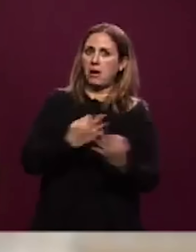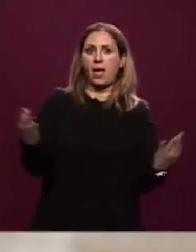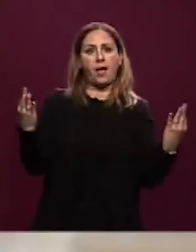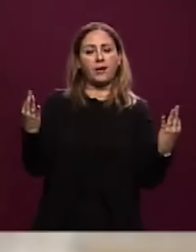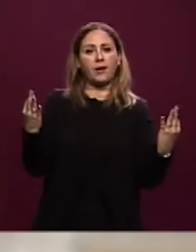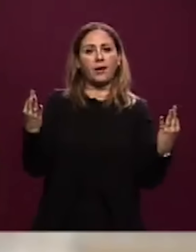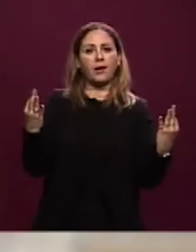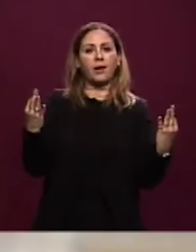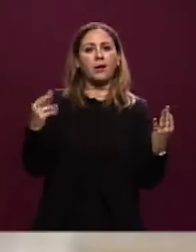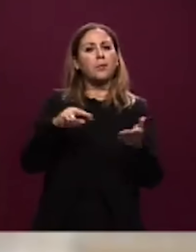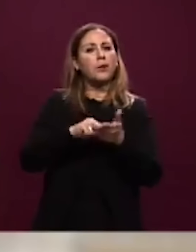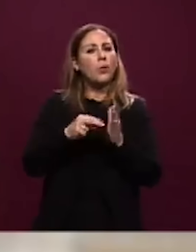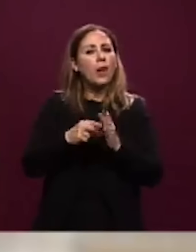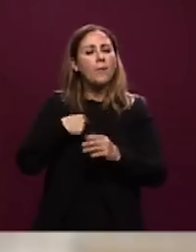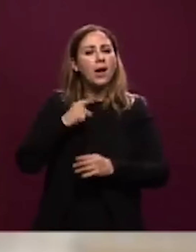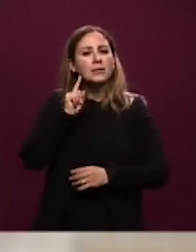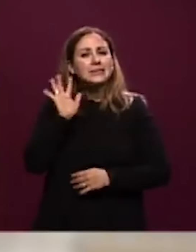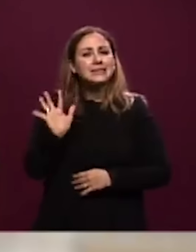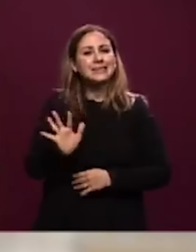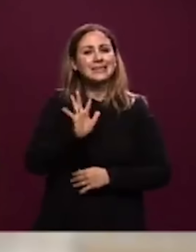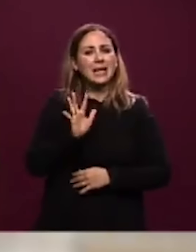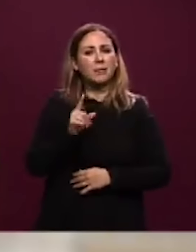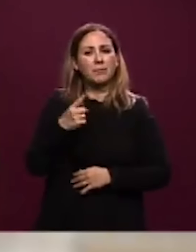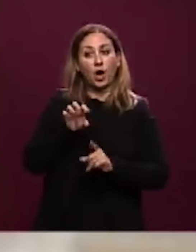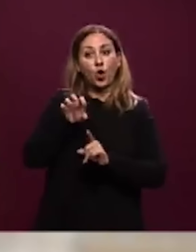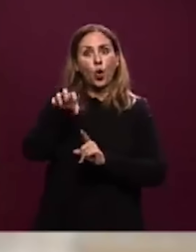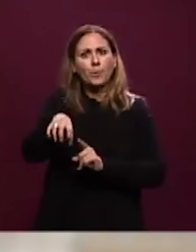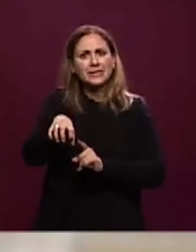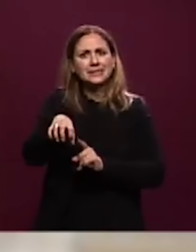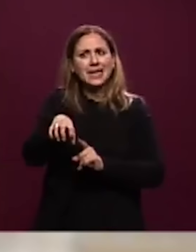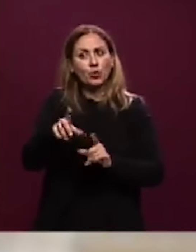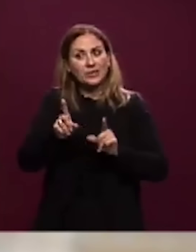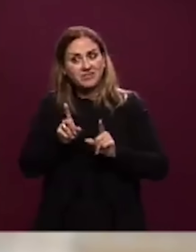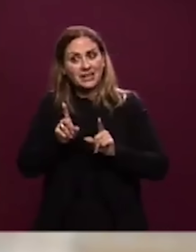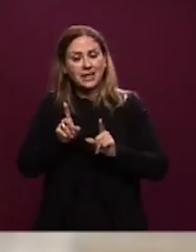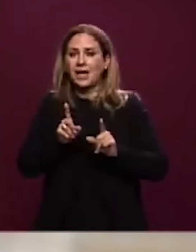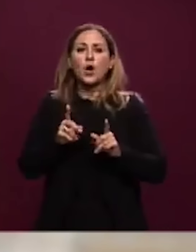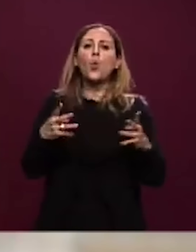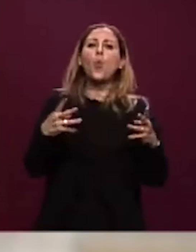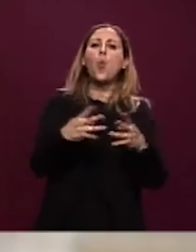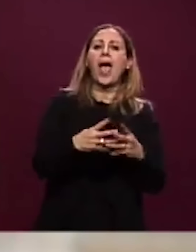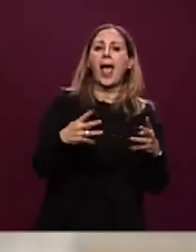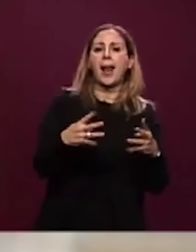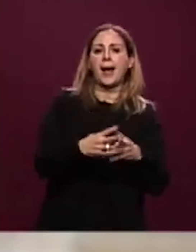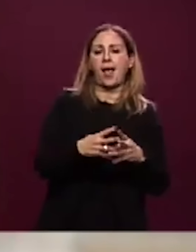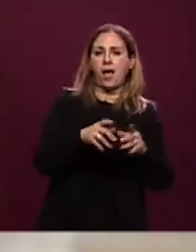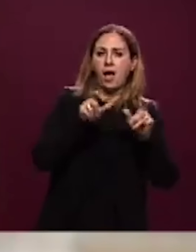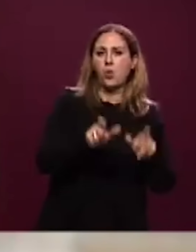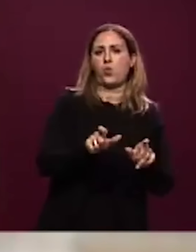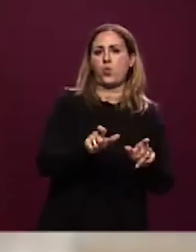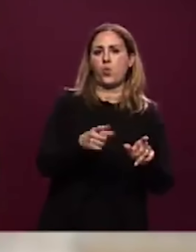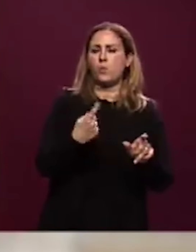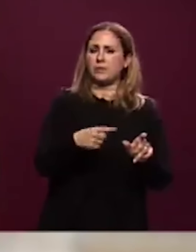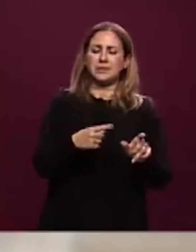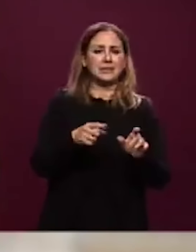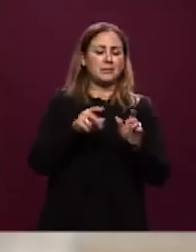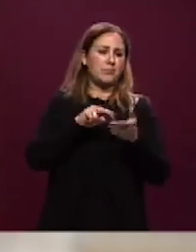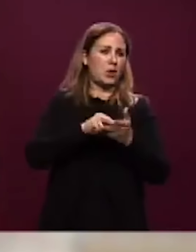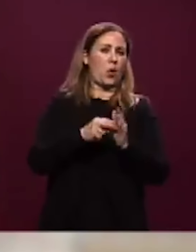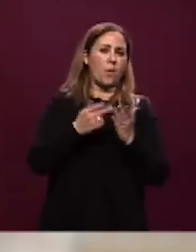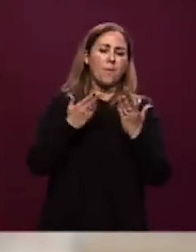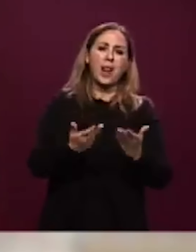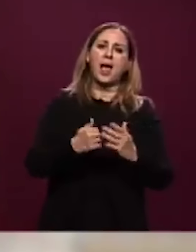qui a me sembra che si stia parlando di un commissario della guerra, non un commissario della difesa. E questo è il punto,